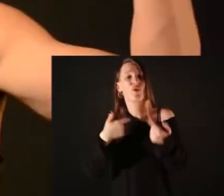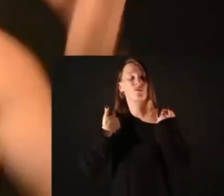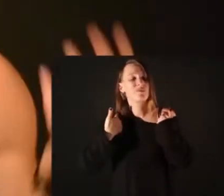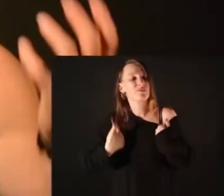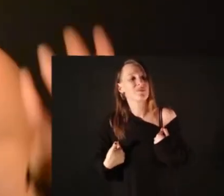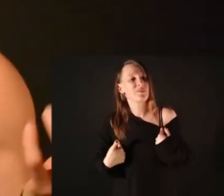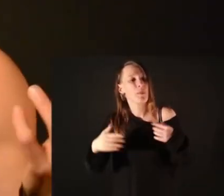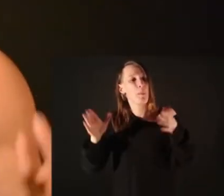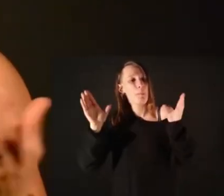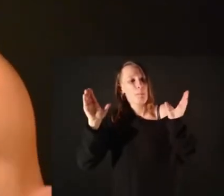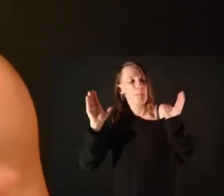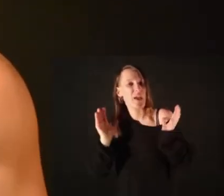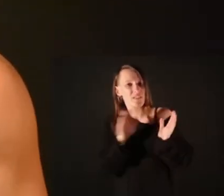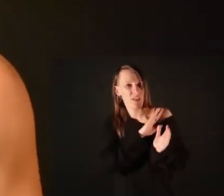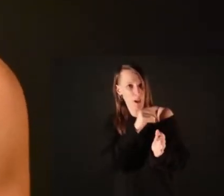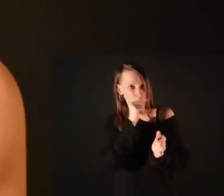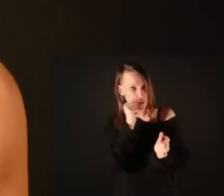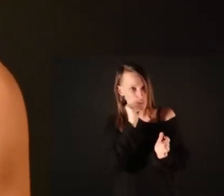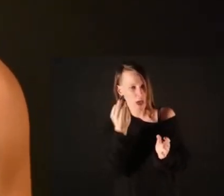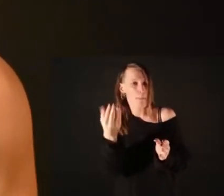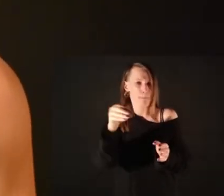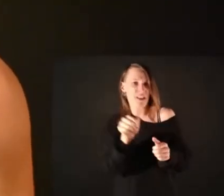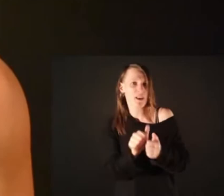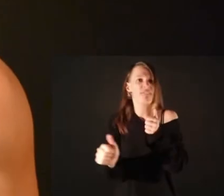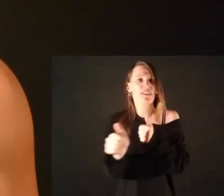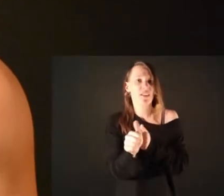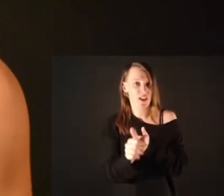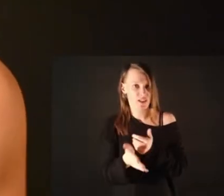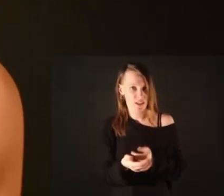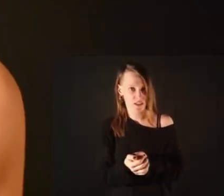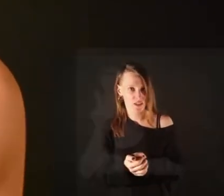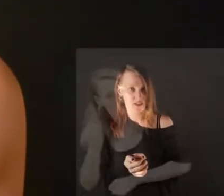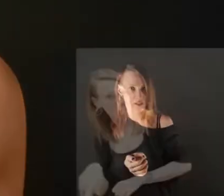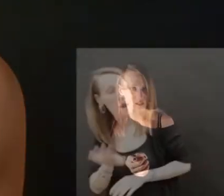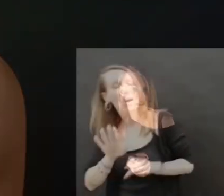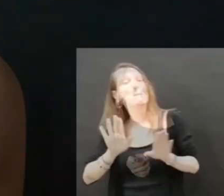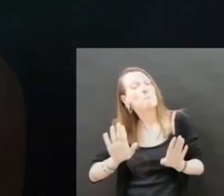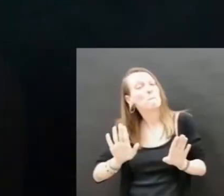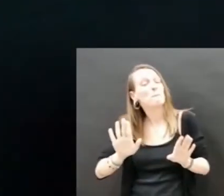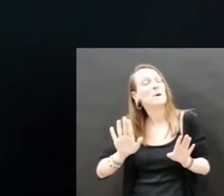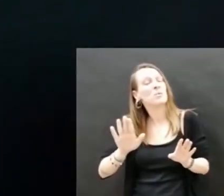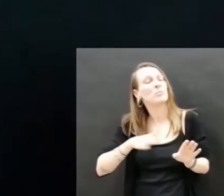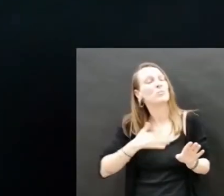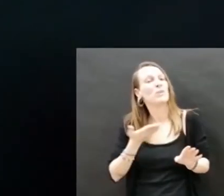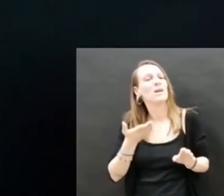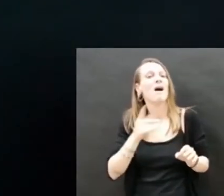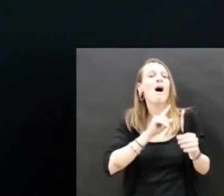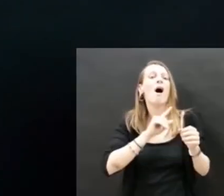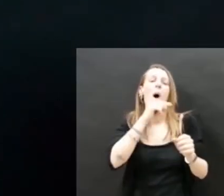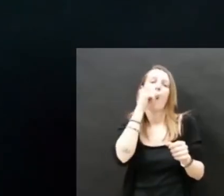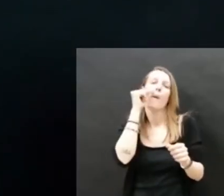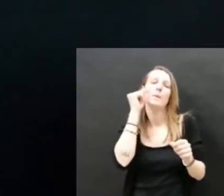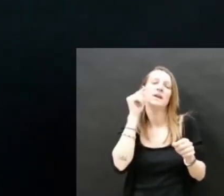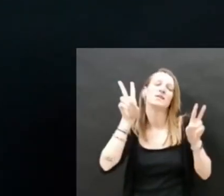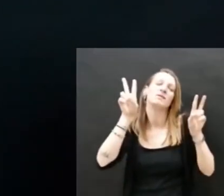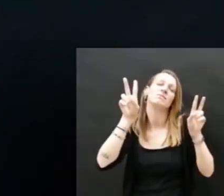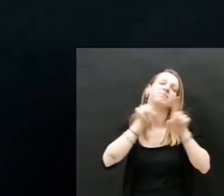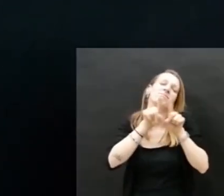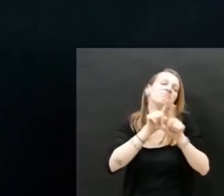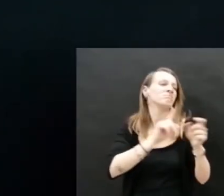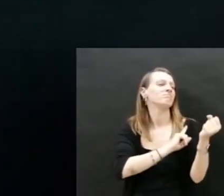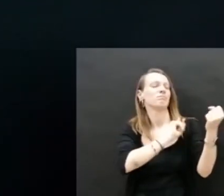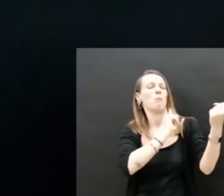quan em va caure tot el pes de la masculinitat a sobre i tot el pes dels privilegis, no? Probablement els homes, ja que estem en la posició de